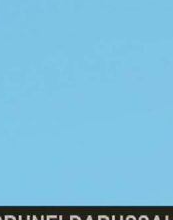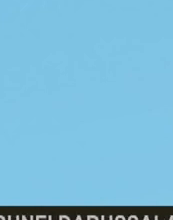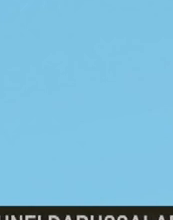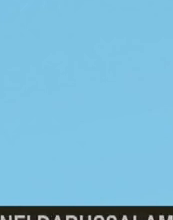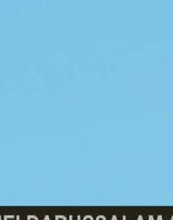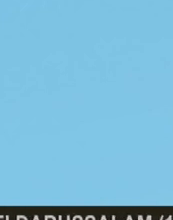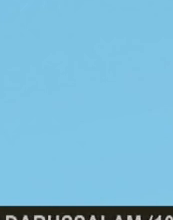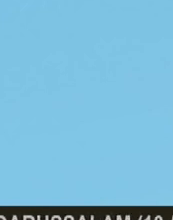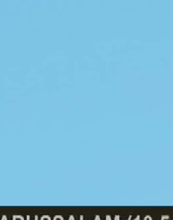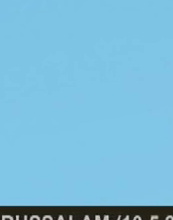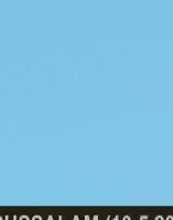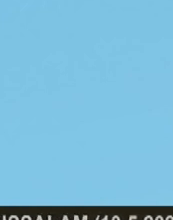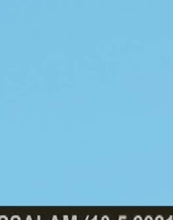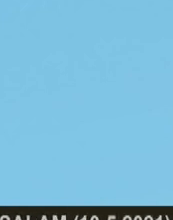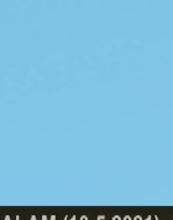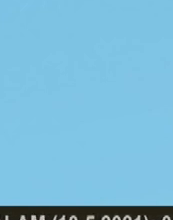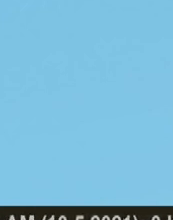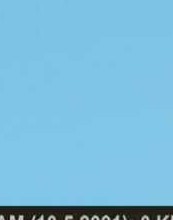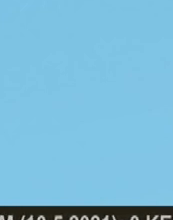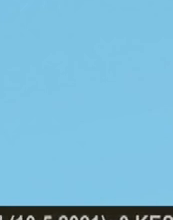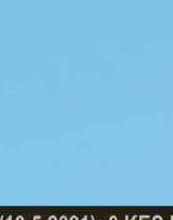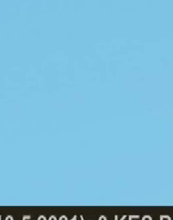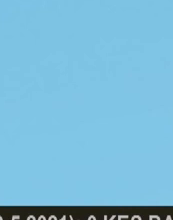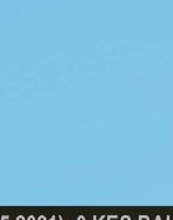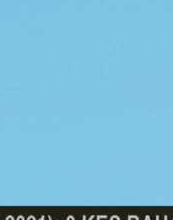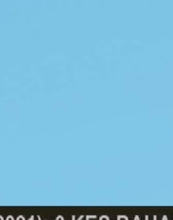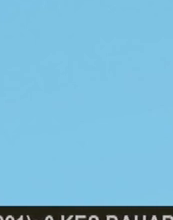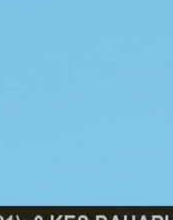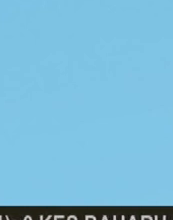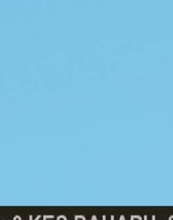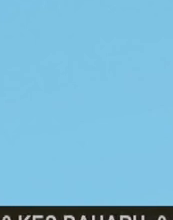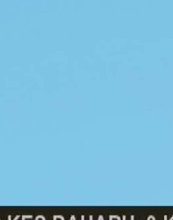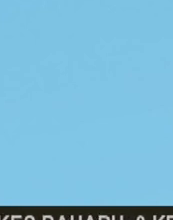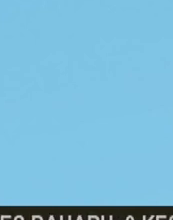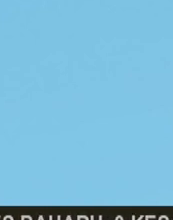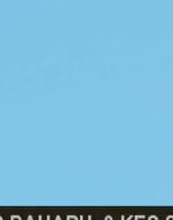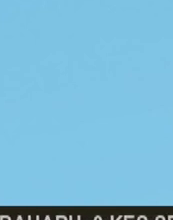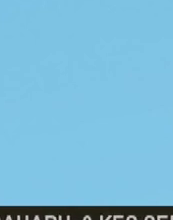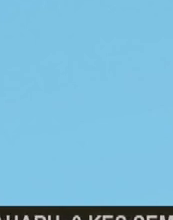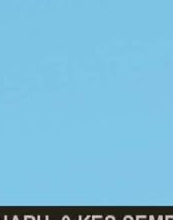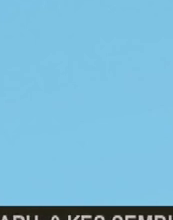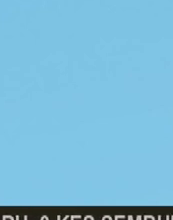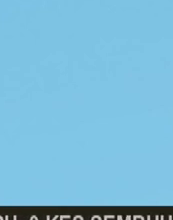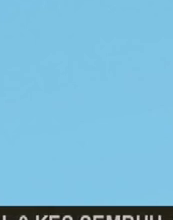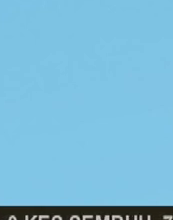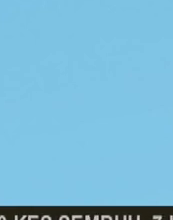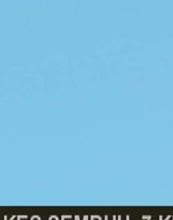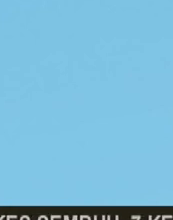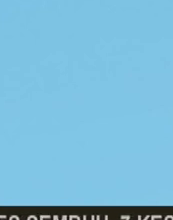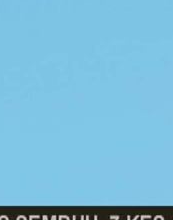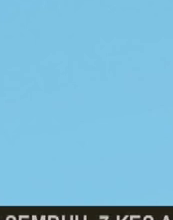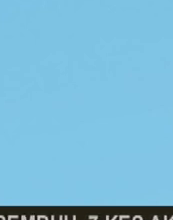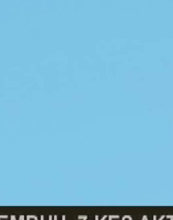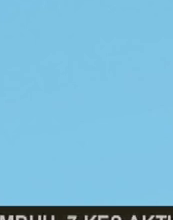titipin pakar antara lain juga beras sehatkan orang ramai untuk memastikan peralatan elektrik yang tidak perlu dan menutupi